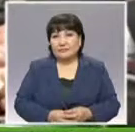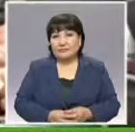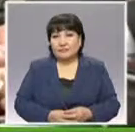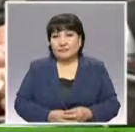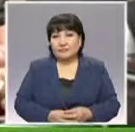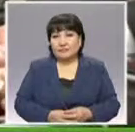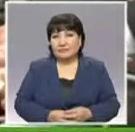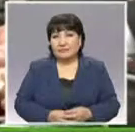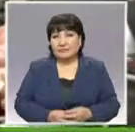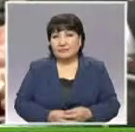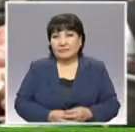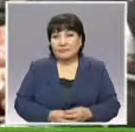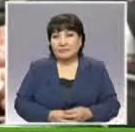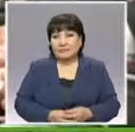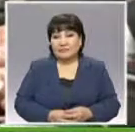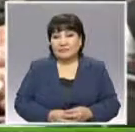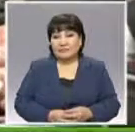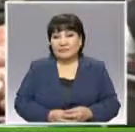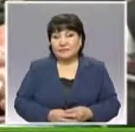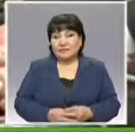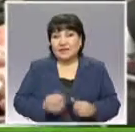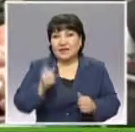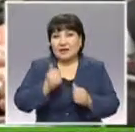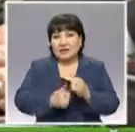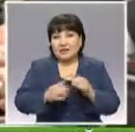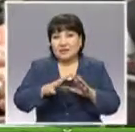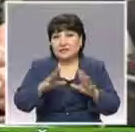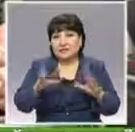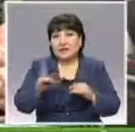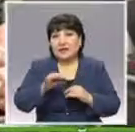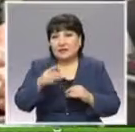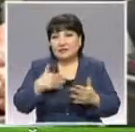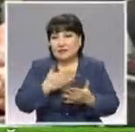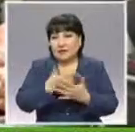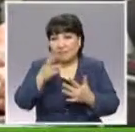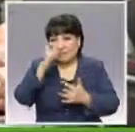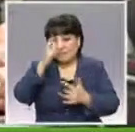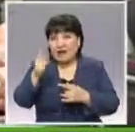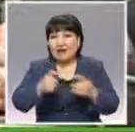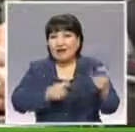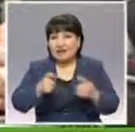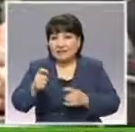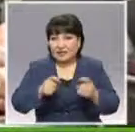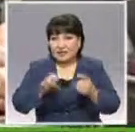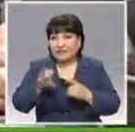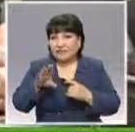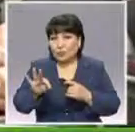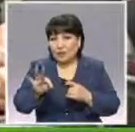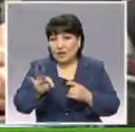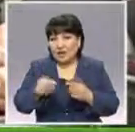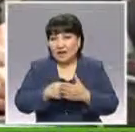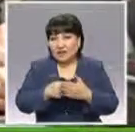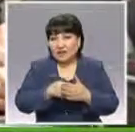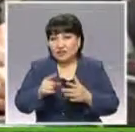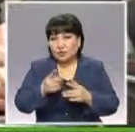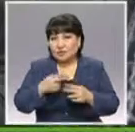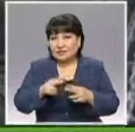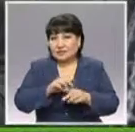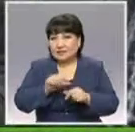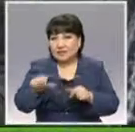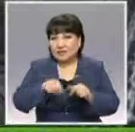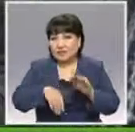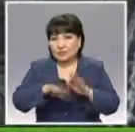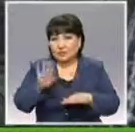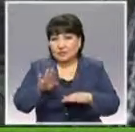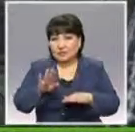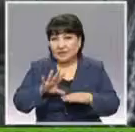правительство. И каждый раз нам правительство доказывает, что это самый лучший механизм. На